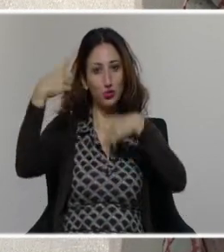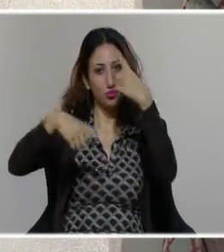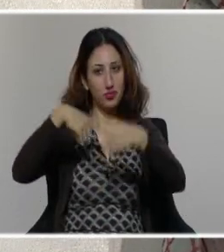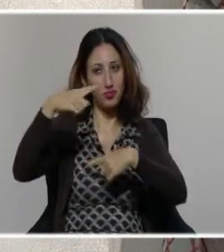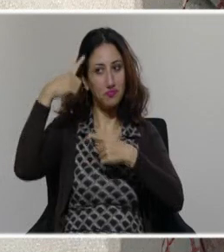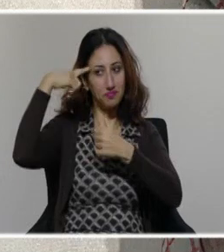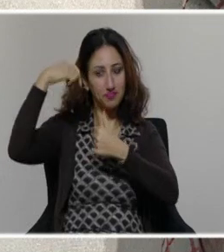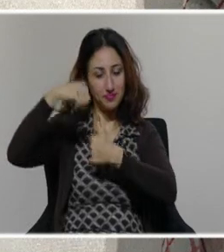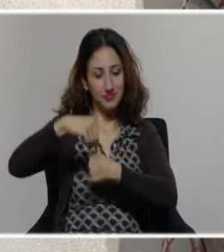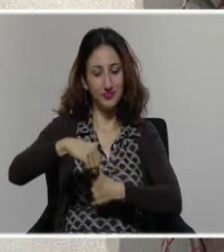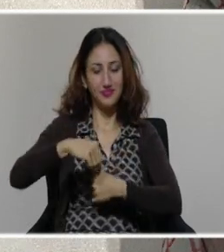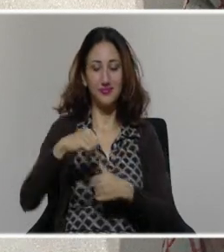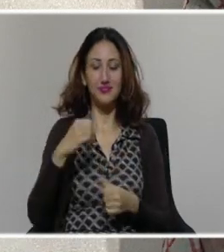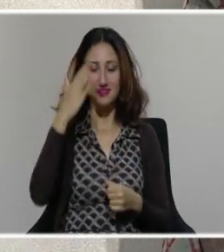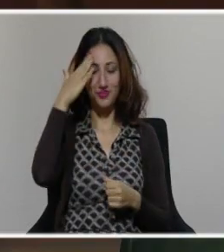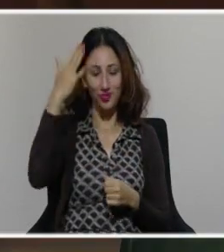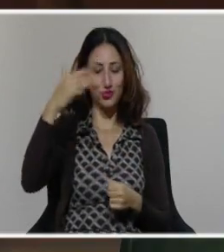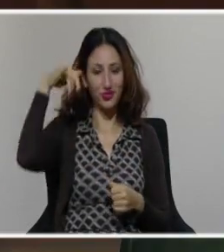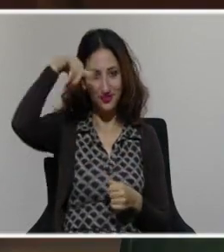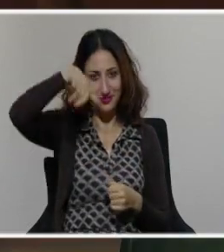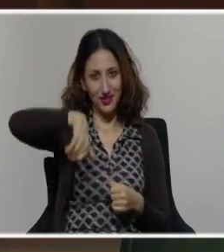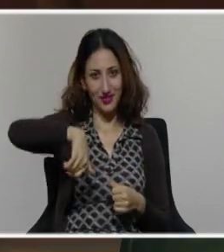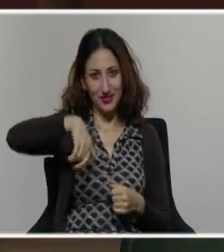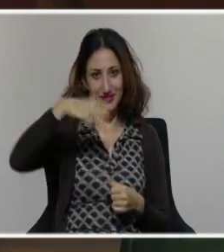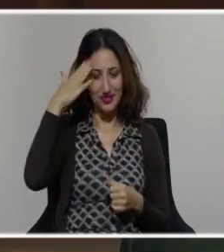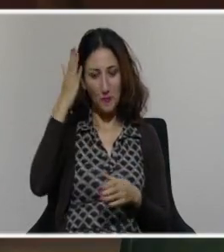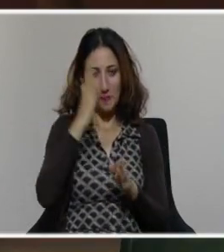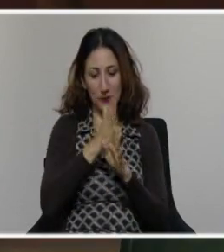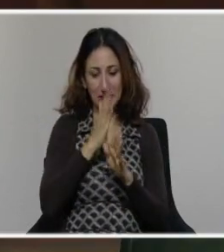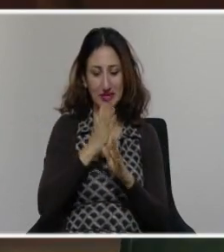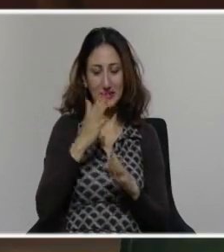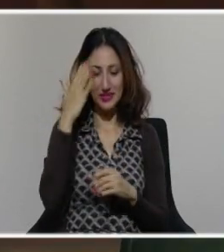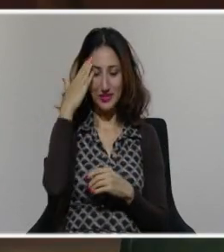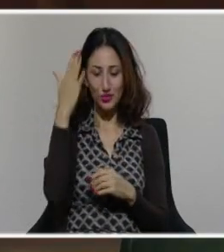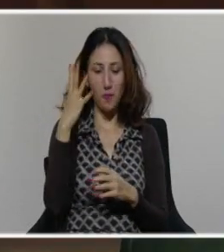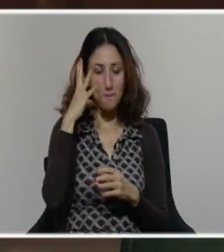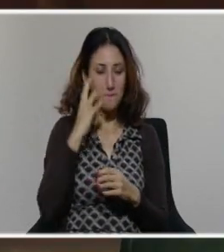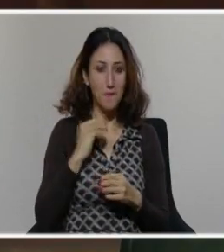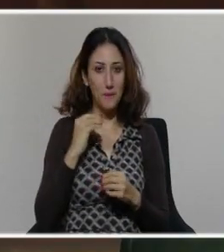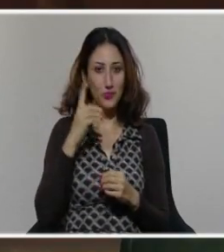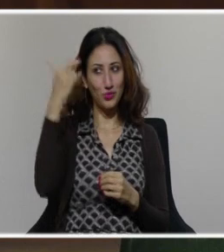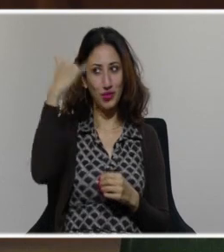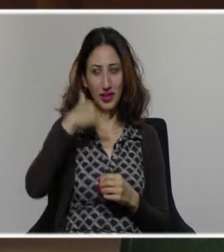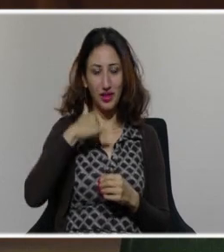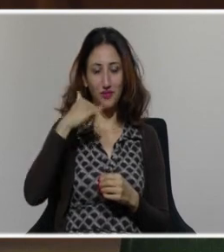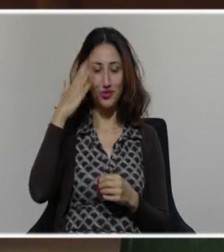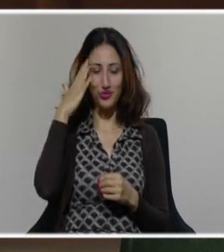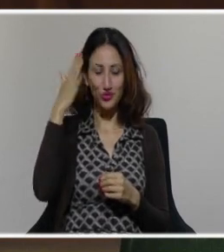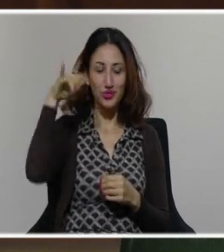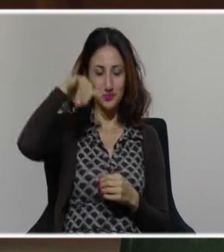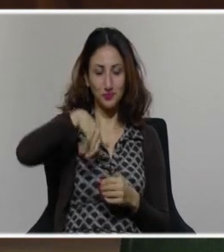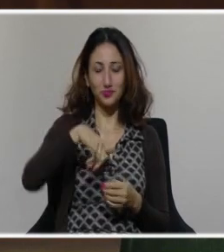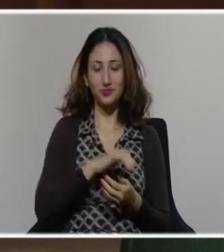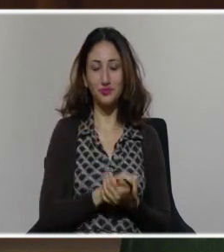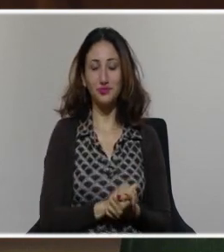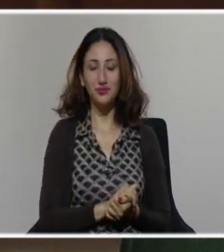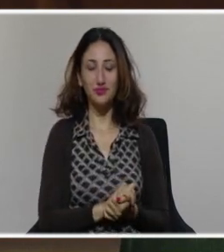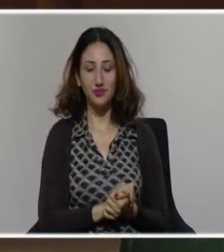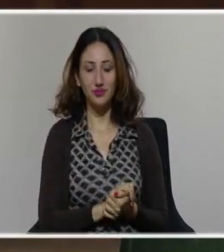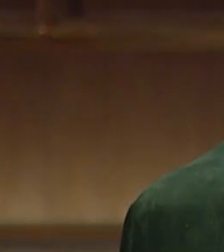طول العمر. شرفتينا ونورتينا الفنانه الكبيره فاديه عبد الغني، سعداء بوجودك معانا النهارده. شكرا جزيلا ليك. مثيل حضرتك،